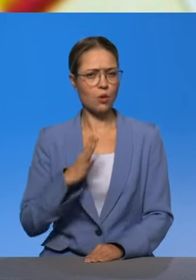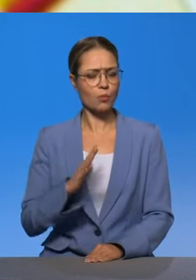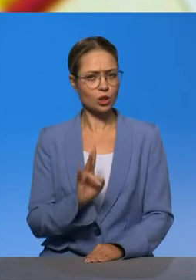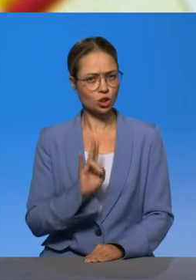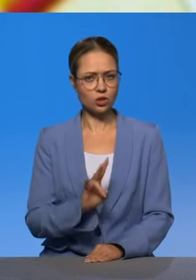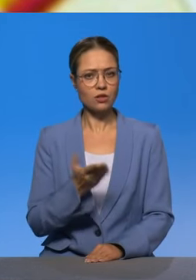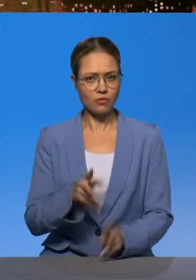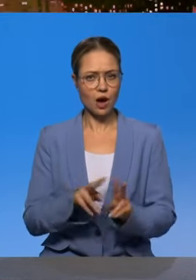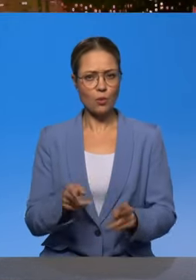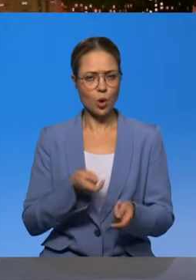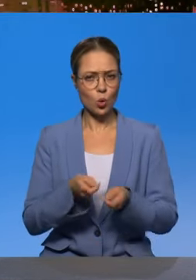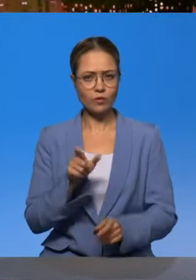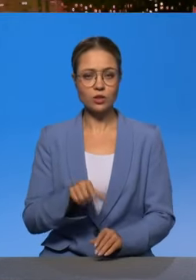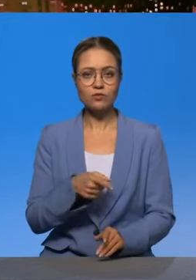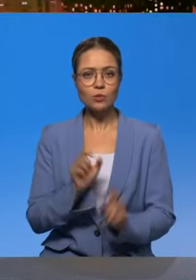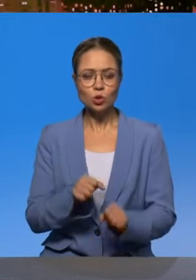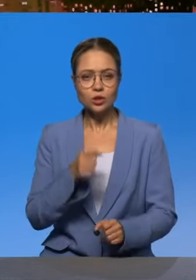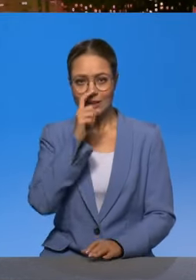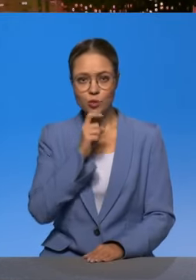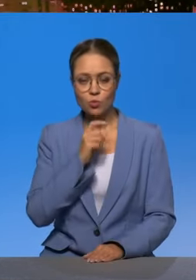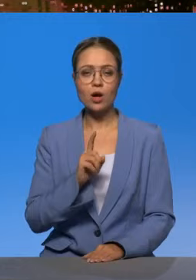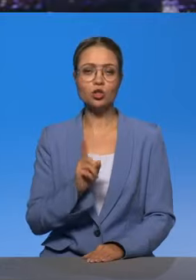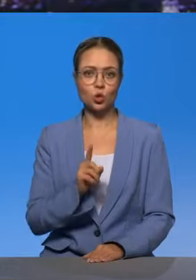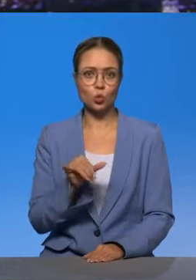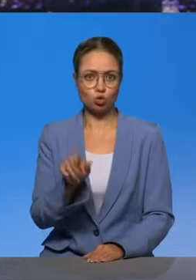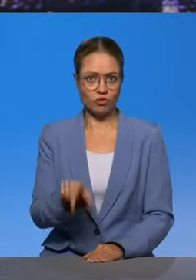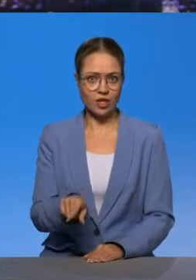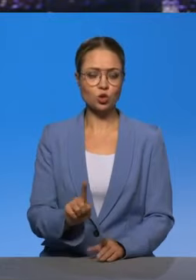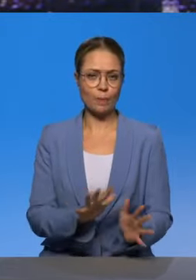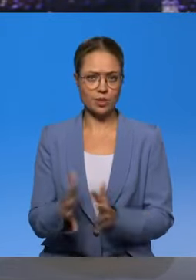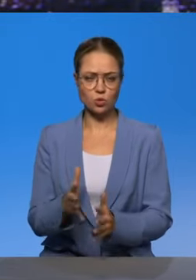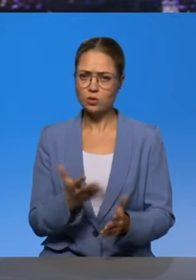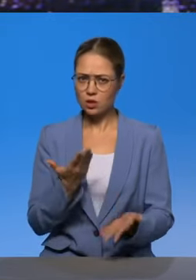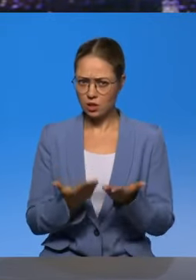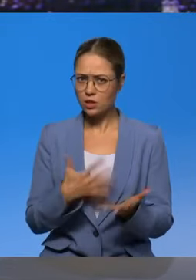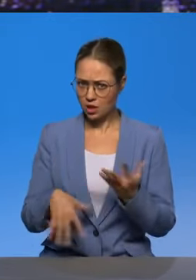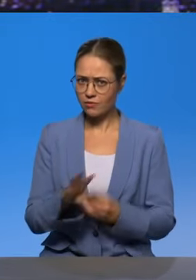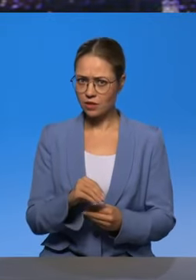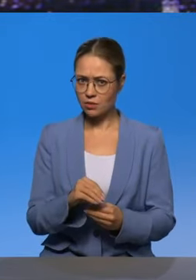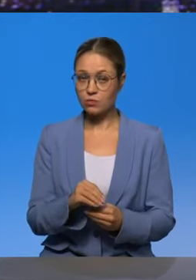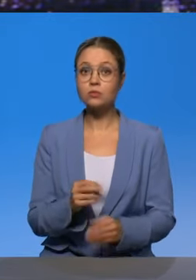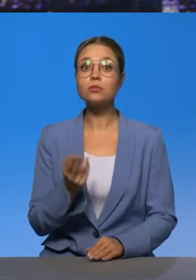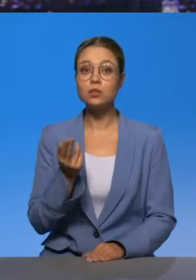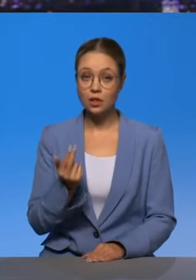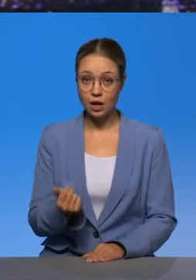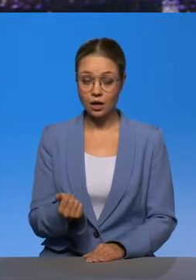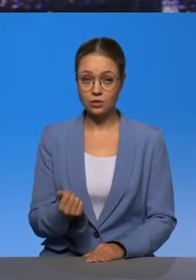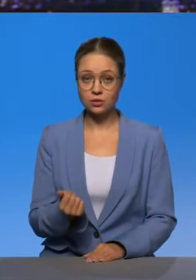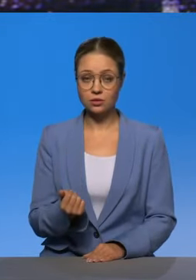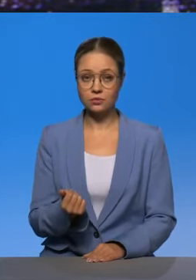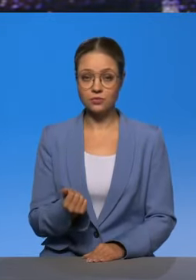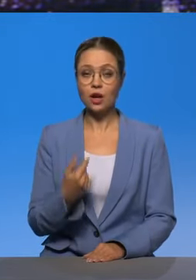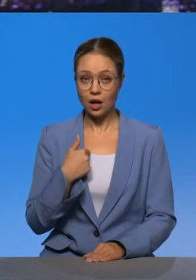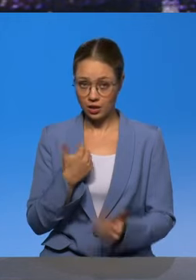вы как руководитель, можете даже не понимать, что у человека там что-то происходит. Это что, со всеми там, я не знаю, там... Здесь, да. Слушай, у тебя все нормально. А есть